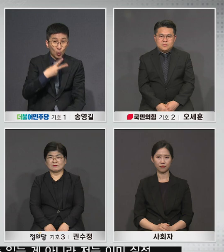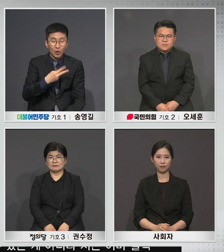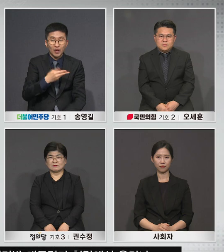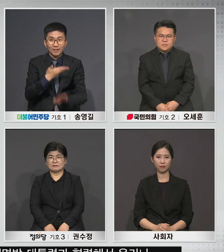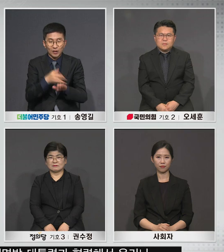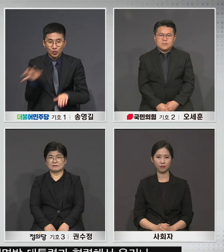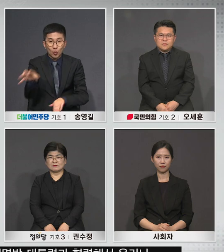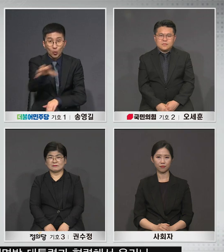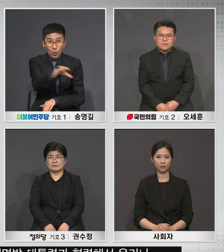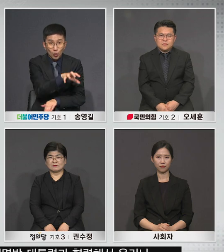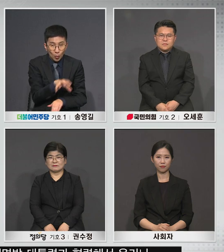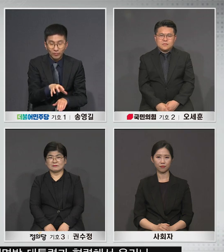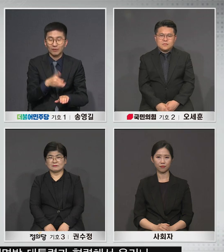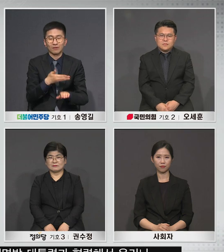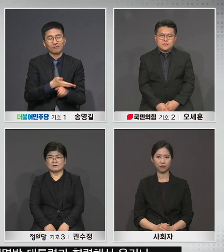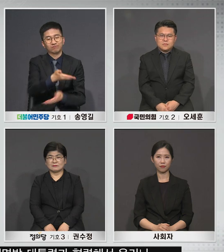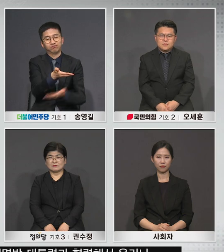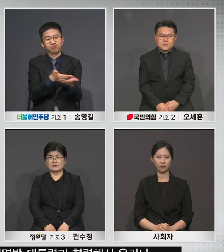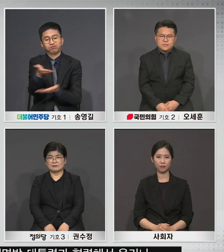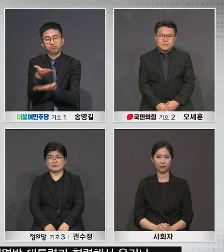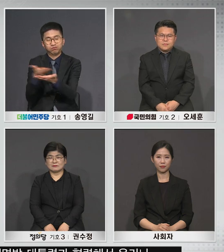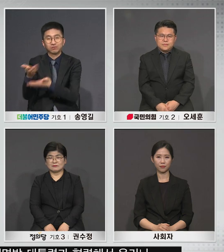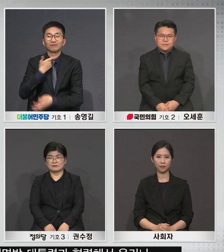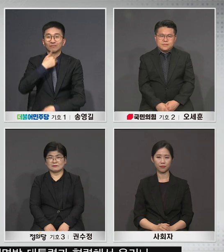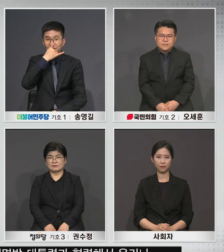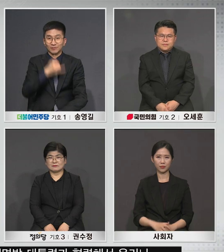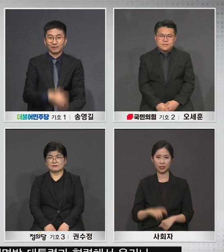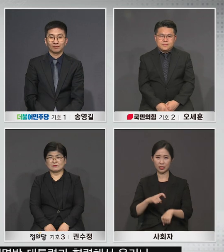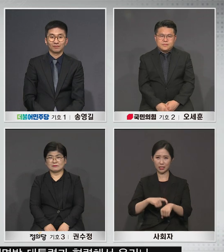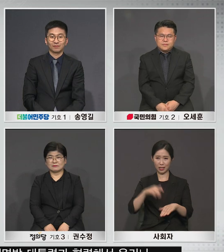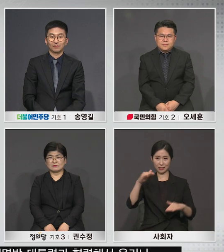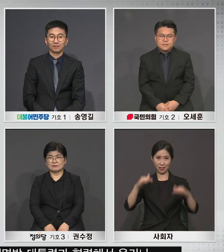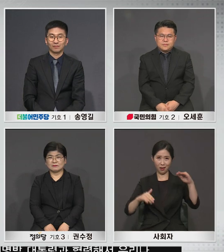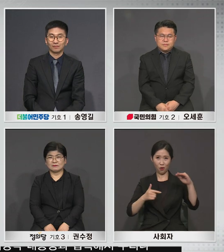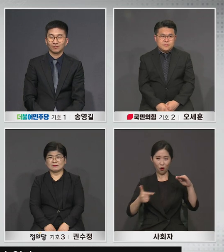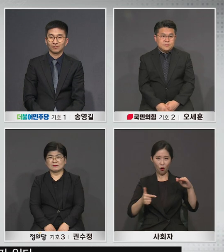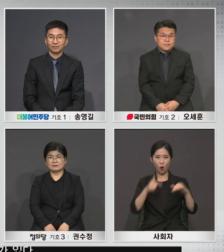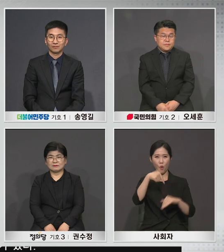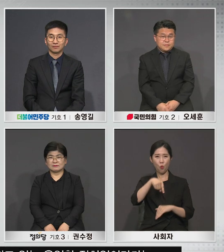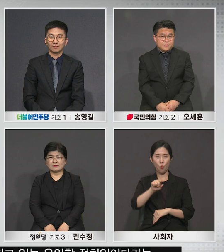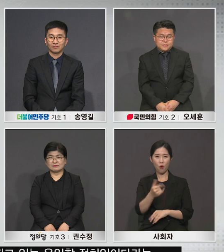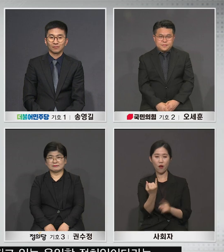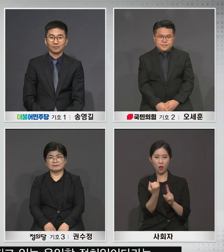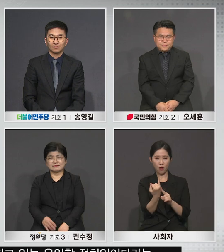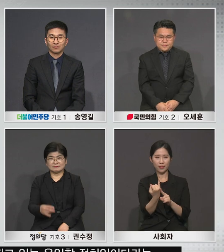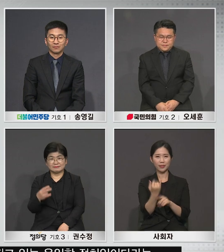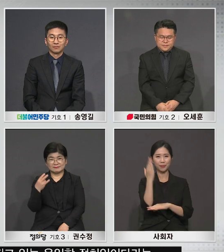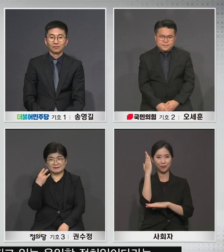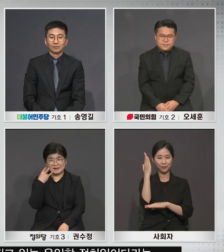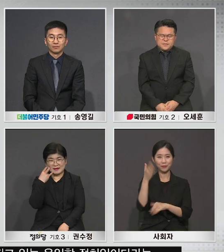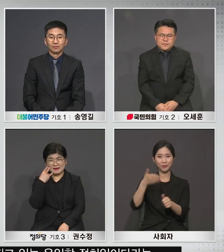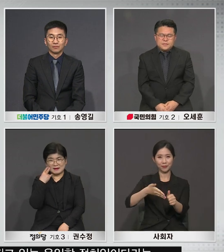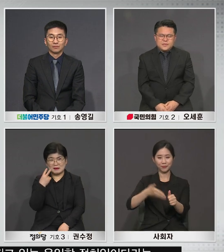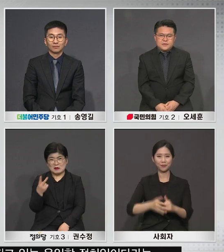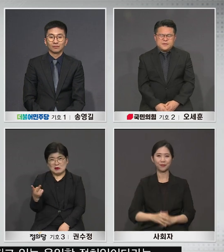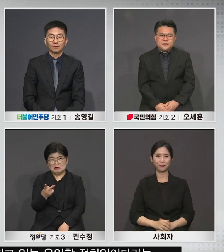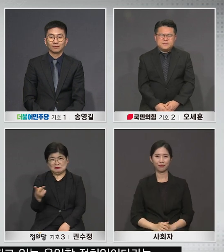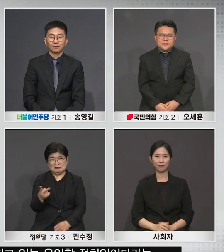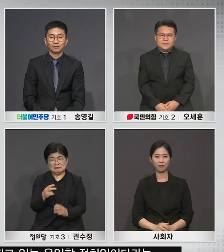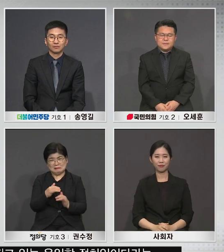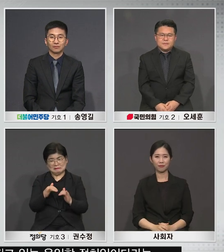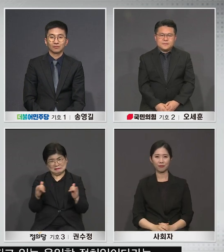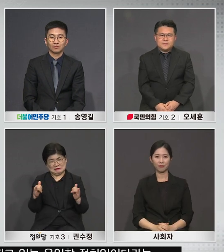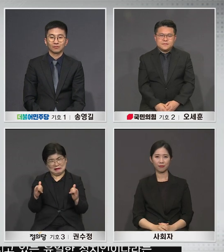유일한 정치인이다 이 말씀을 드리겠습니다. 시간 차이가 좀 많이 나서요. 권수정 후보께 먼저 드리겠습니다. 역시 두 분과는 대단히 다른